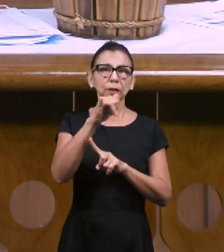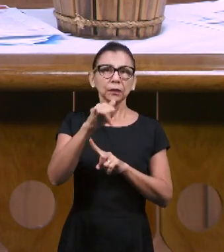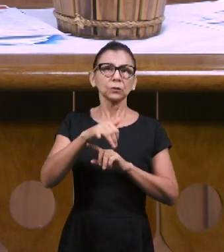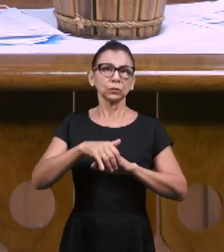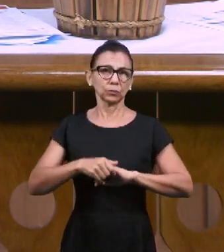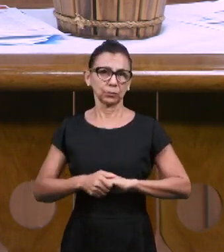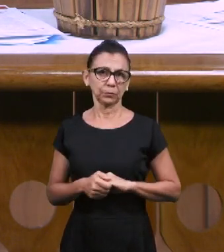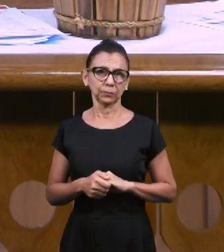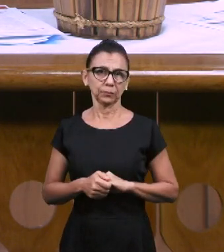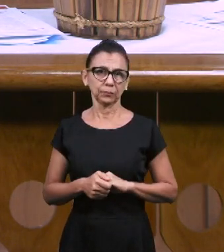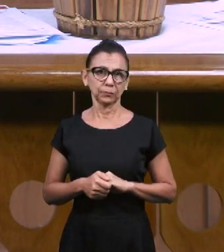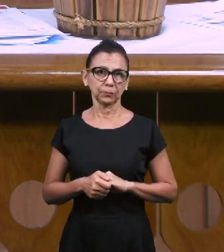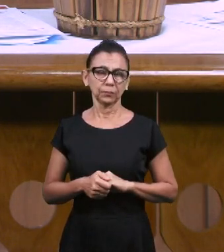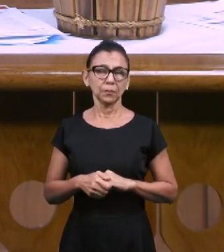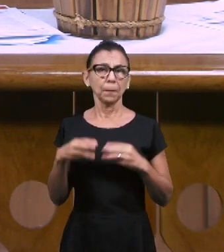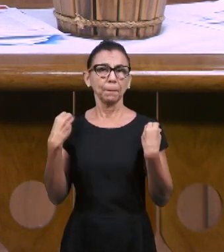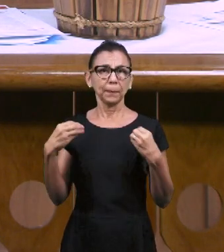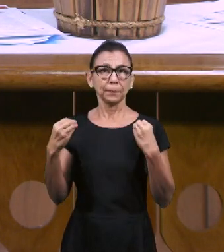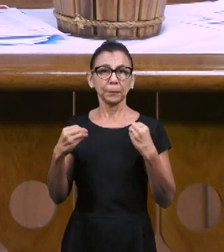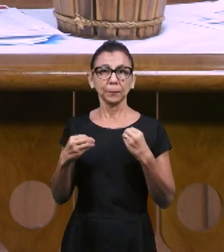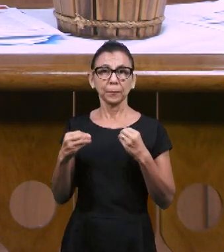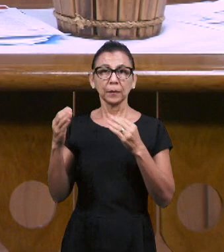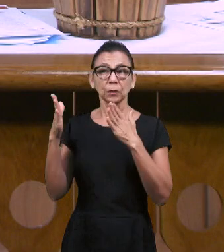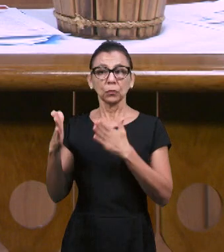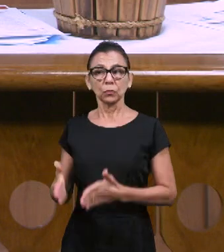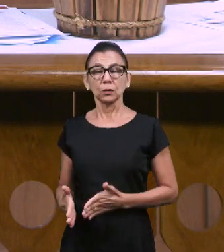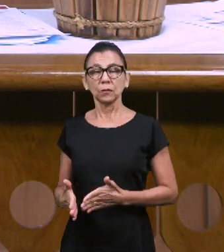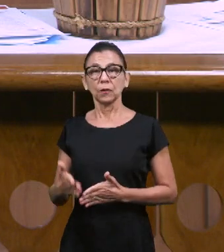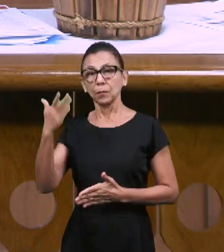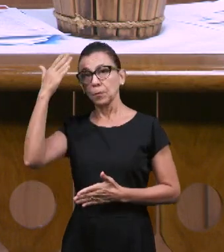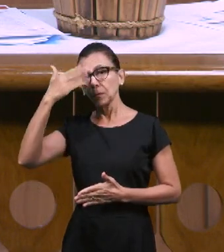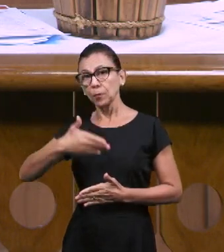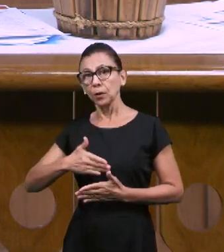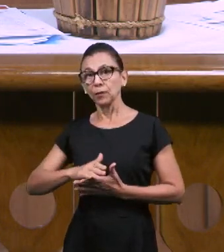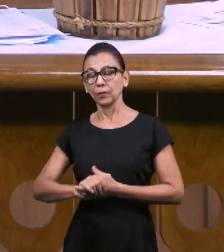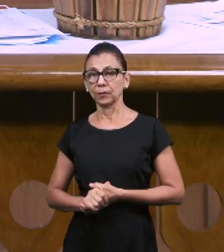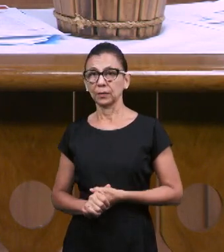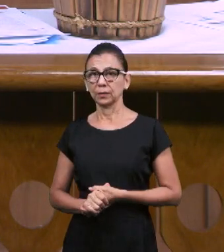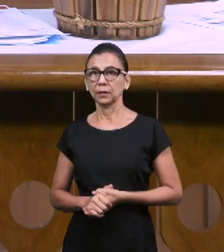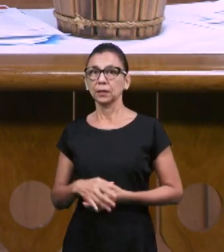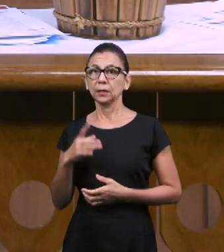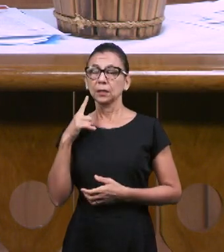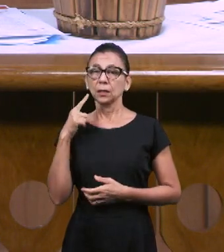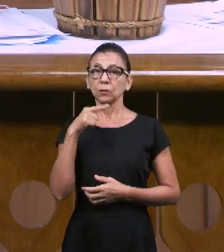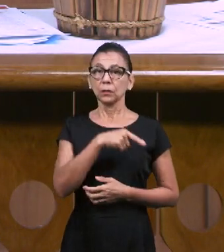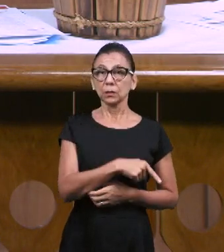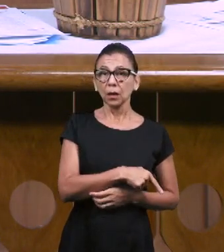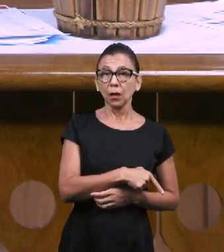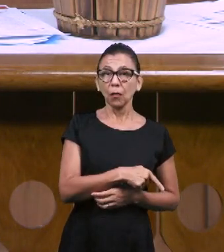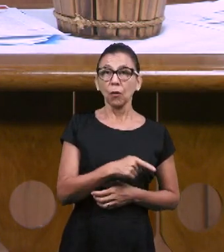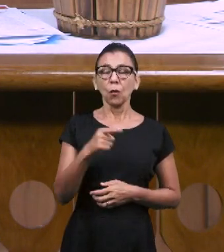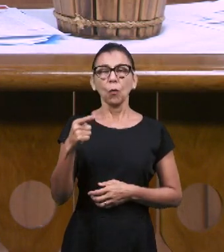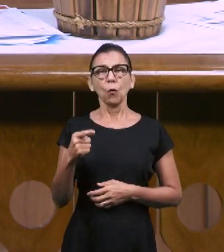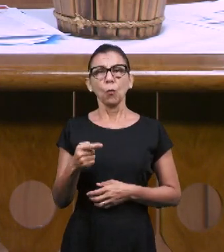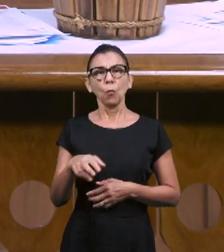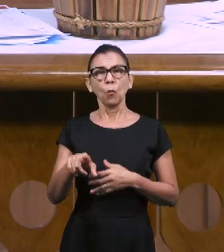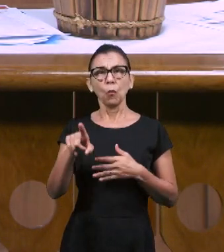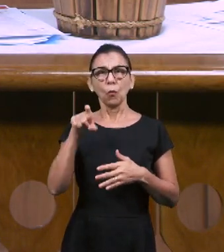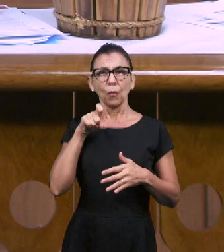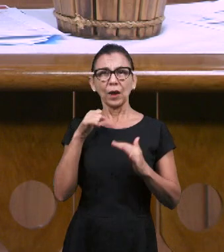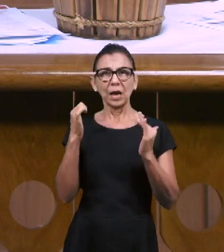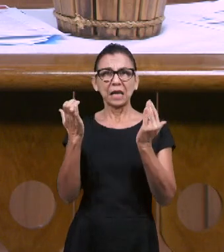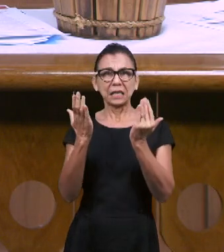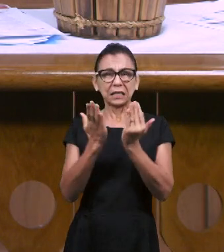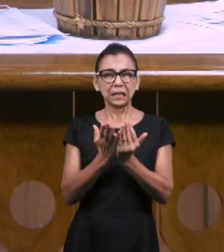fidèles, ceux qui ne sont pas en accord avec l'apostate, qui renie la parole, qui renie le corps, qui renie